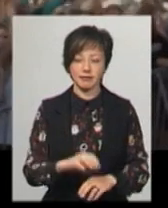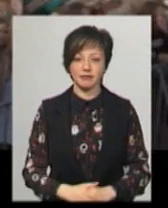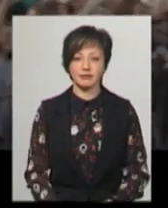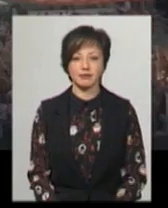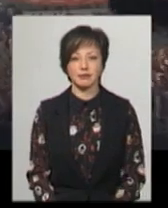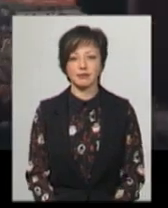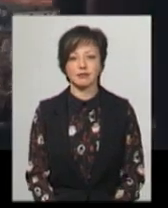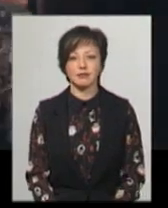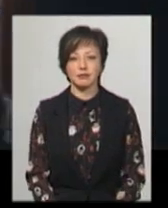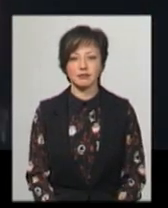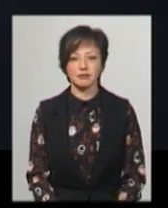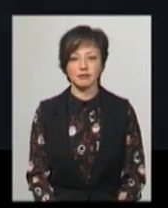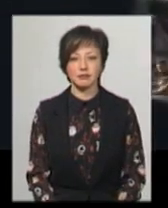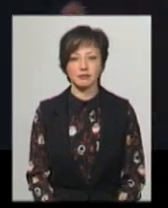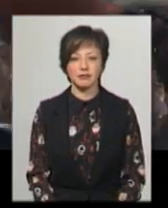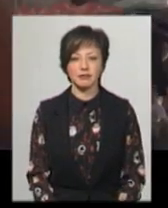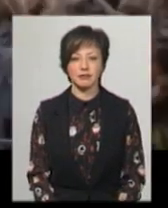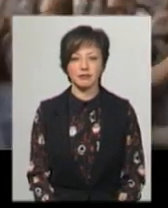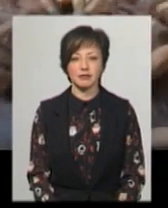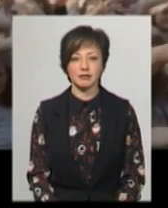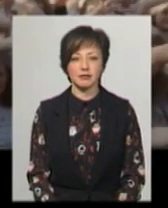Суспільному. Хмельницький.